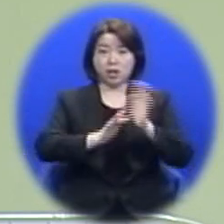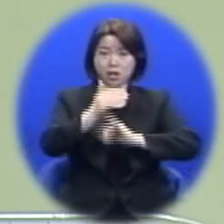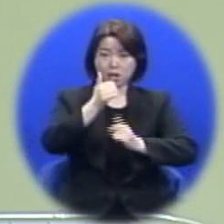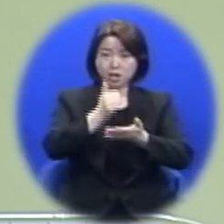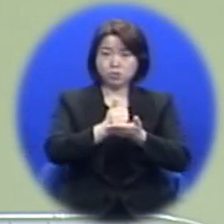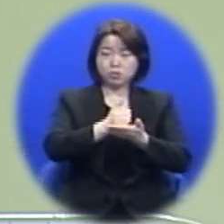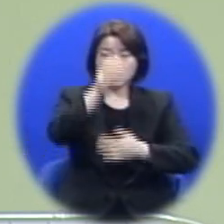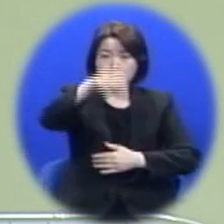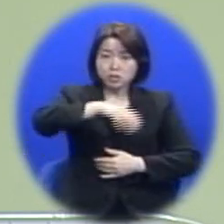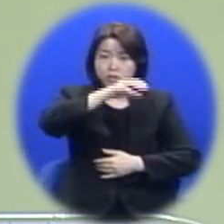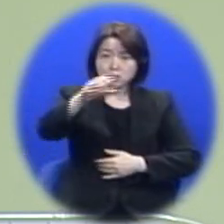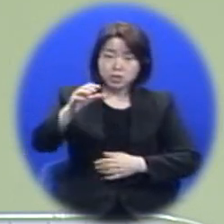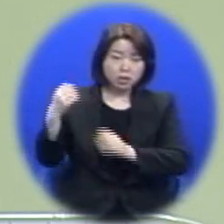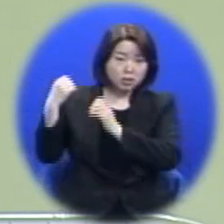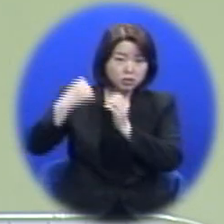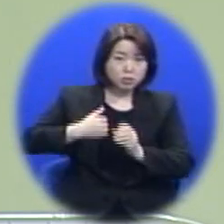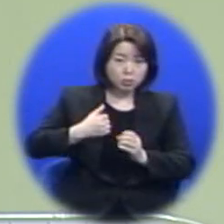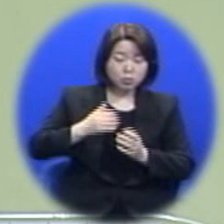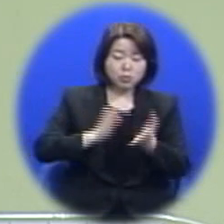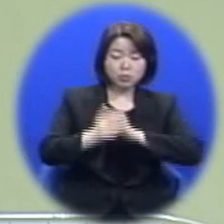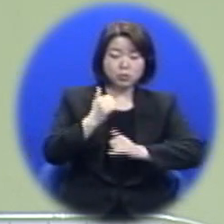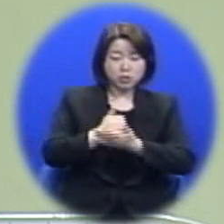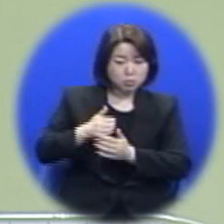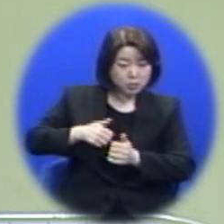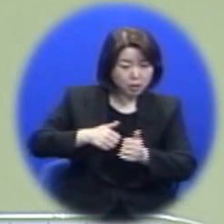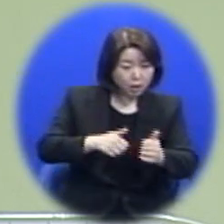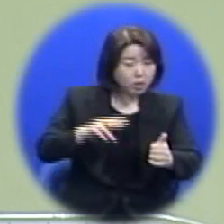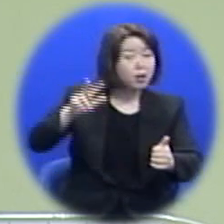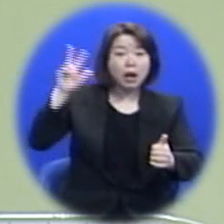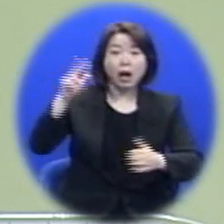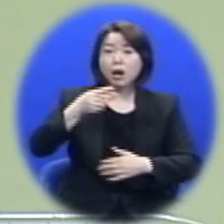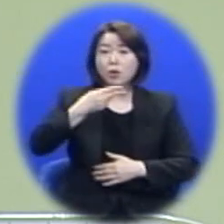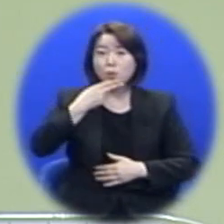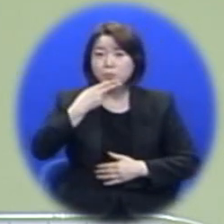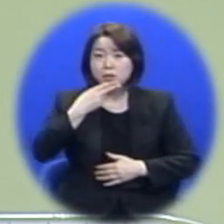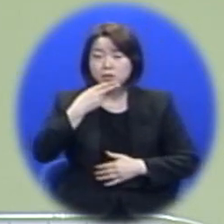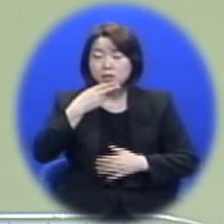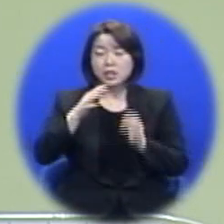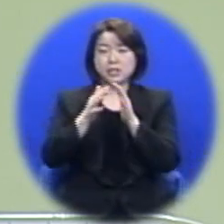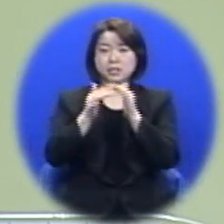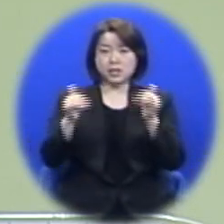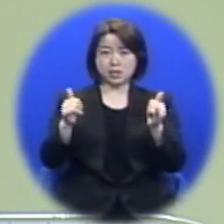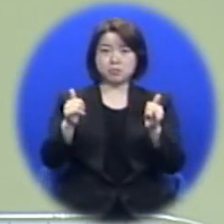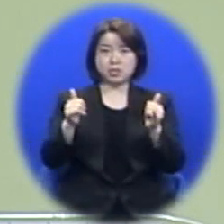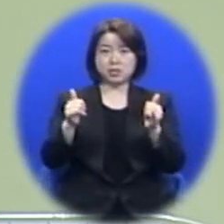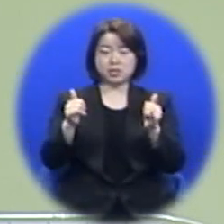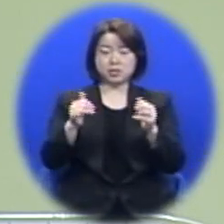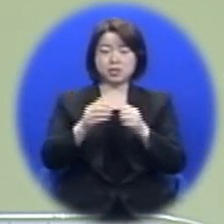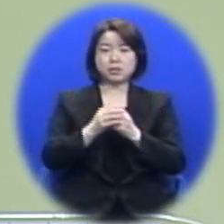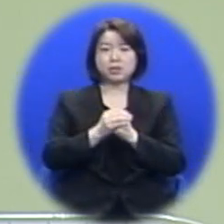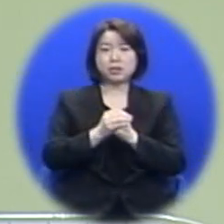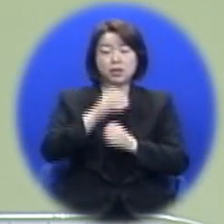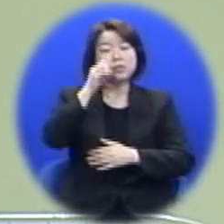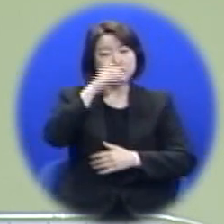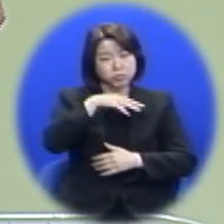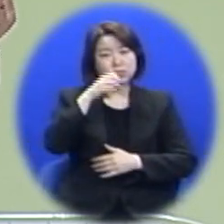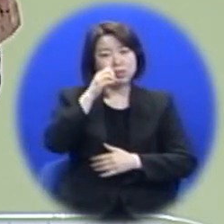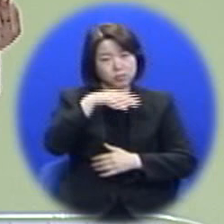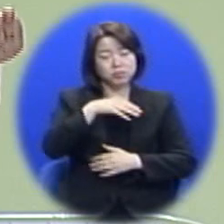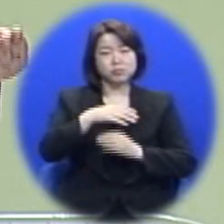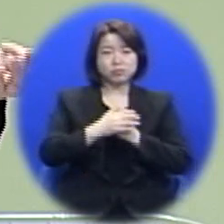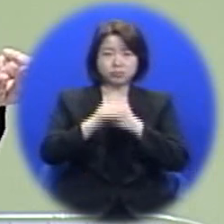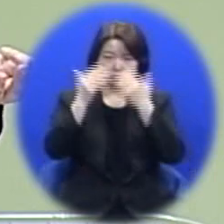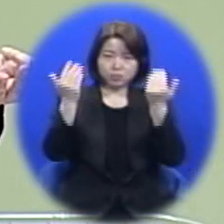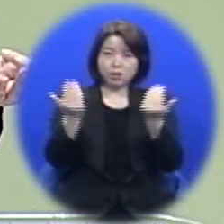십자가 지고 예수님을 따를 각오도 없는 그런 분들이 그냥 닿아